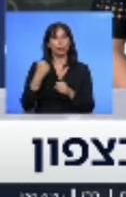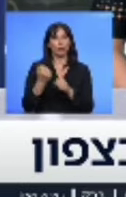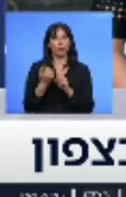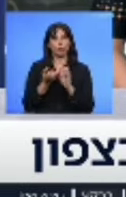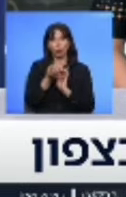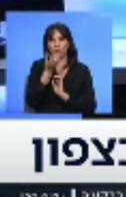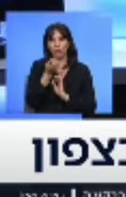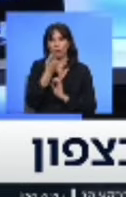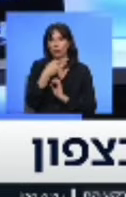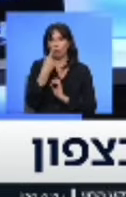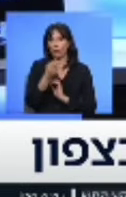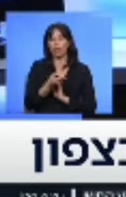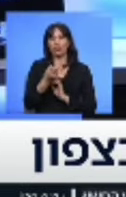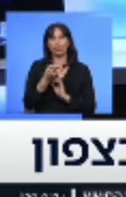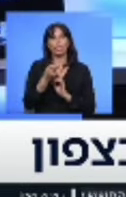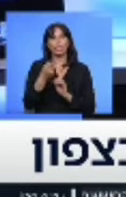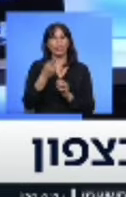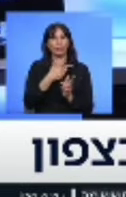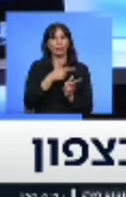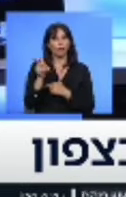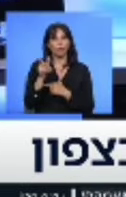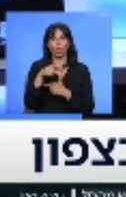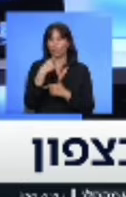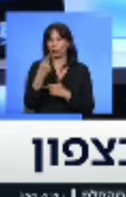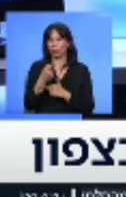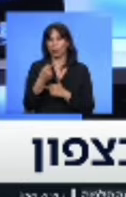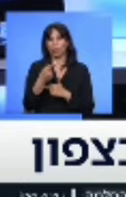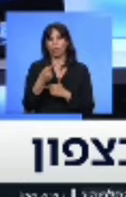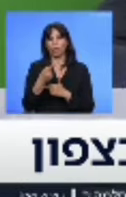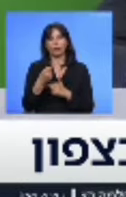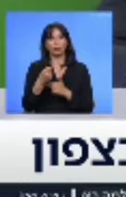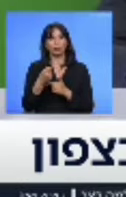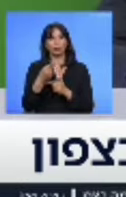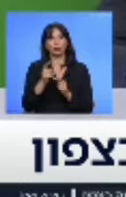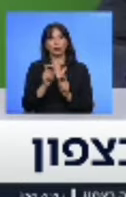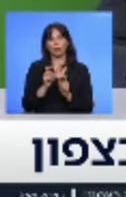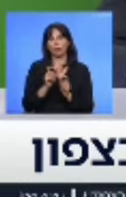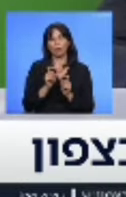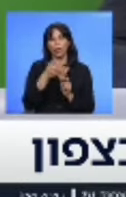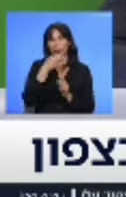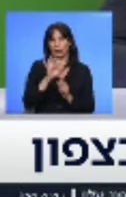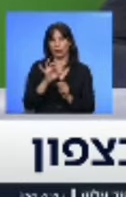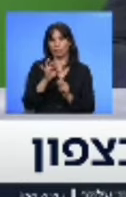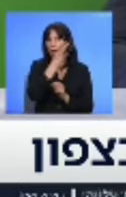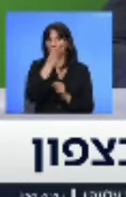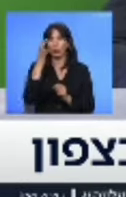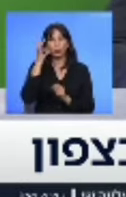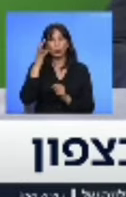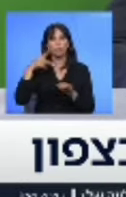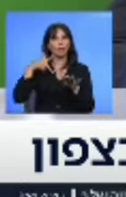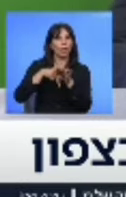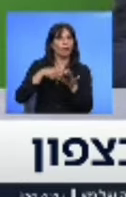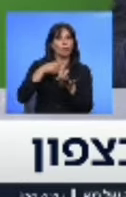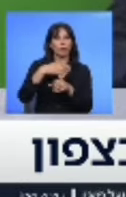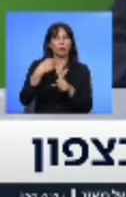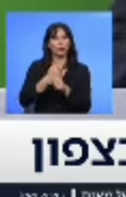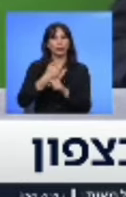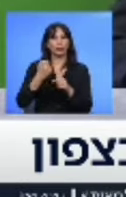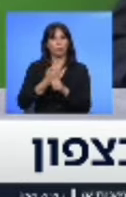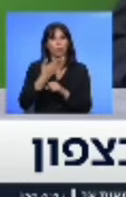טבח, ואם היא מונעת העדפה לחיילים בדואים בנגב, מתערבת לרשות הבדואים, אם היא עושה את כל הפעולות האלה, זו מפלגה